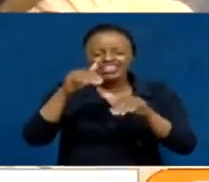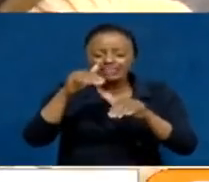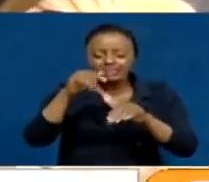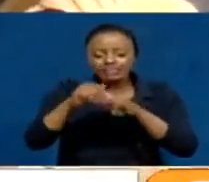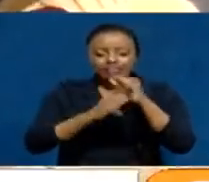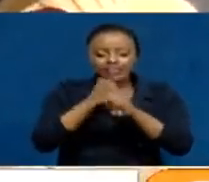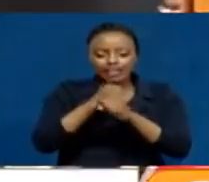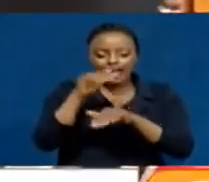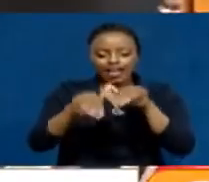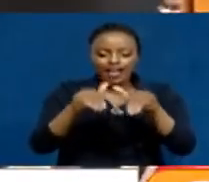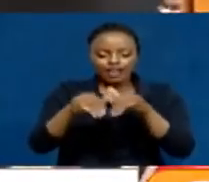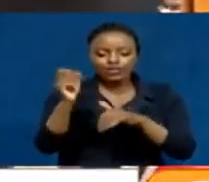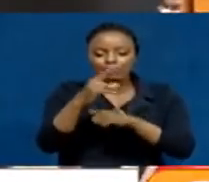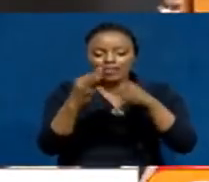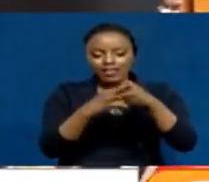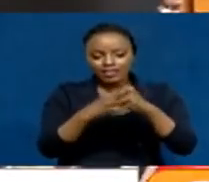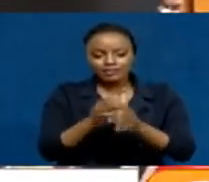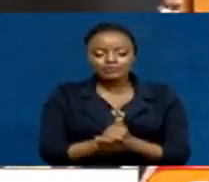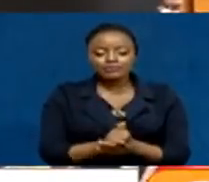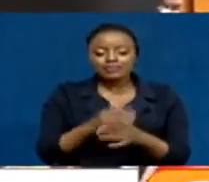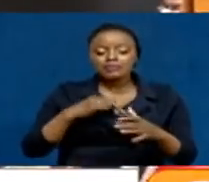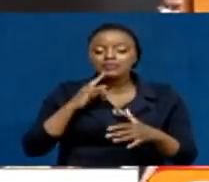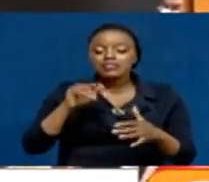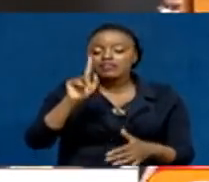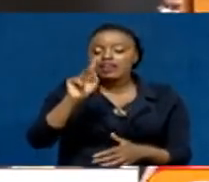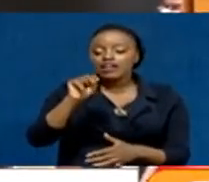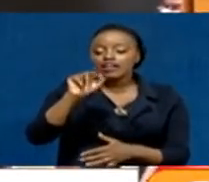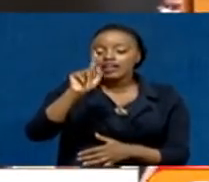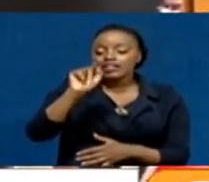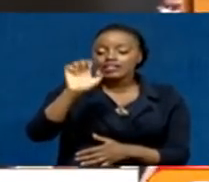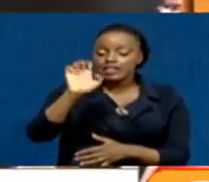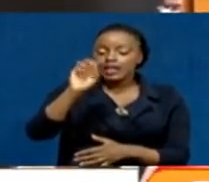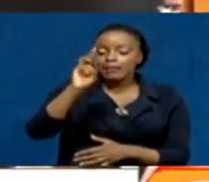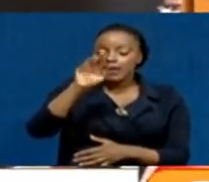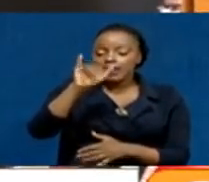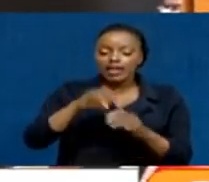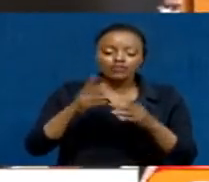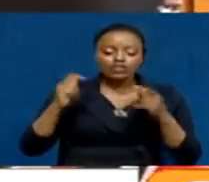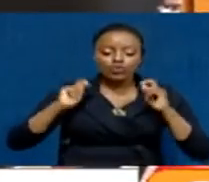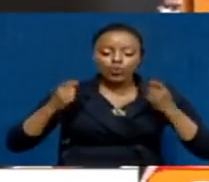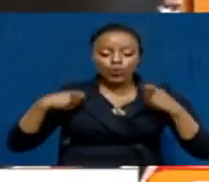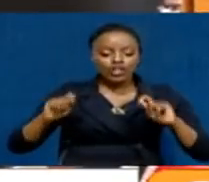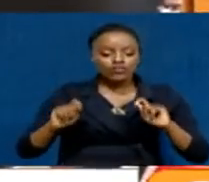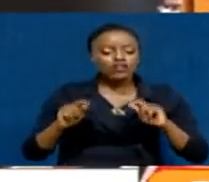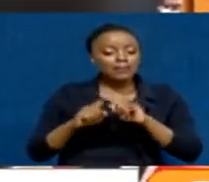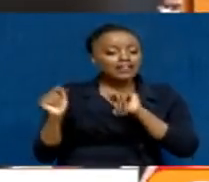Agosti tarehe 9. So wale ambao walikuwa nasema wanatembea toa uniform, Natembeya ametoa uniform na